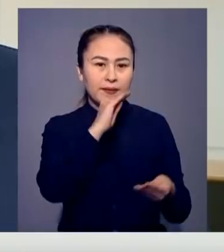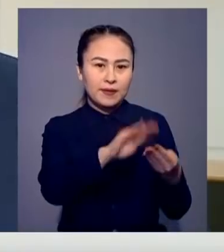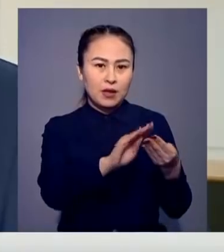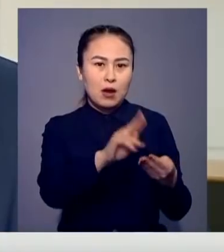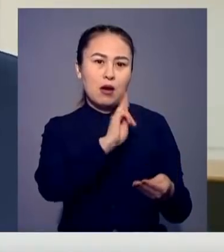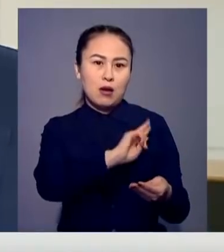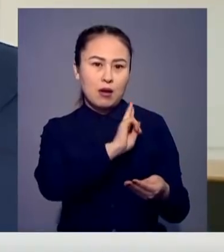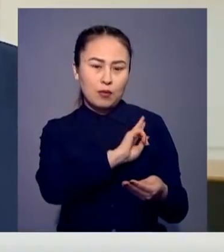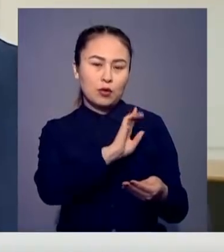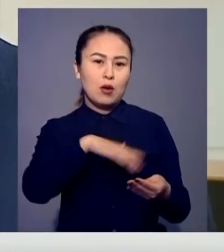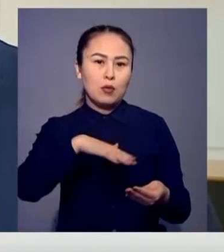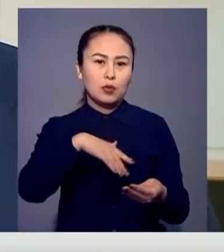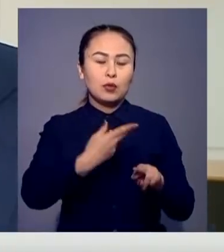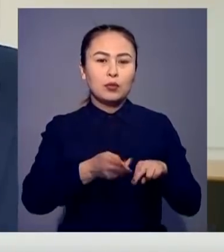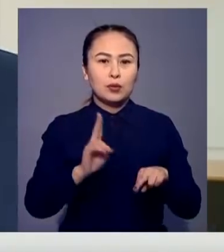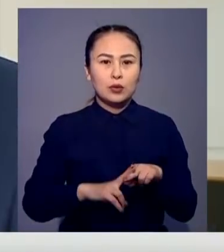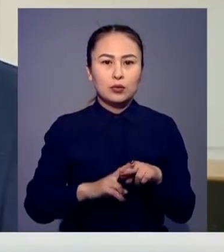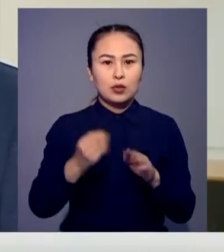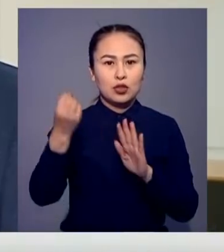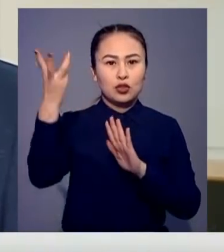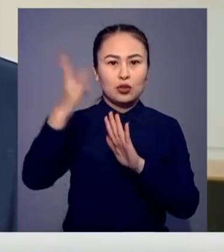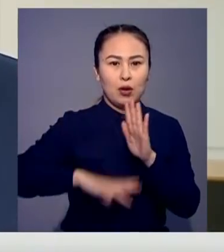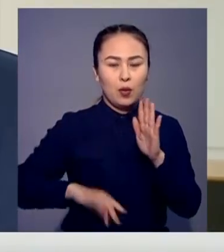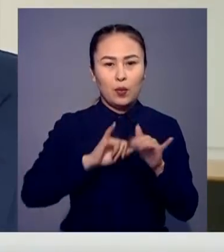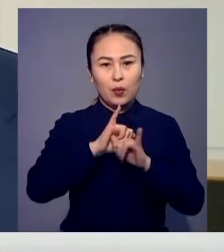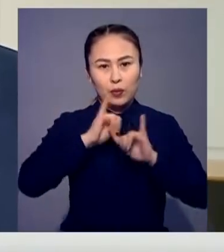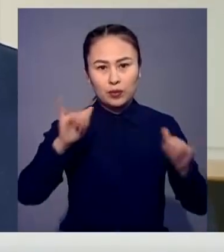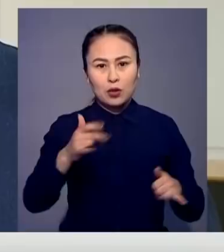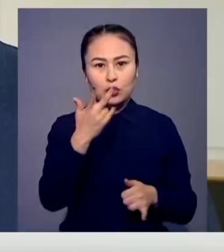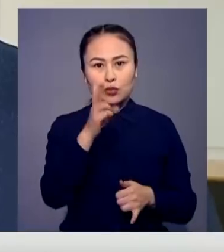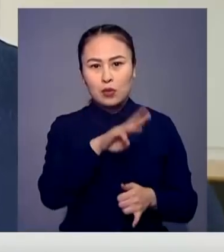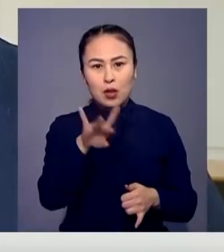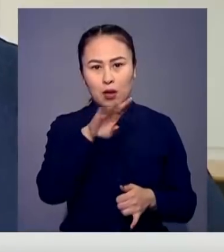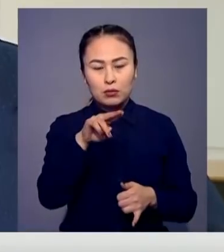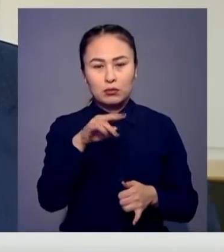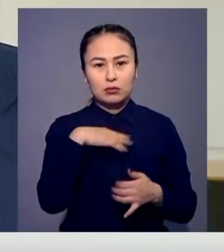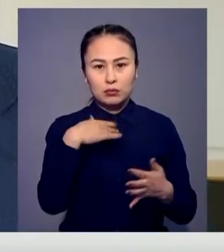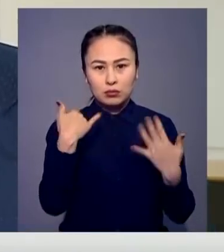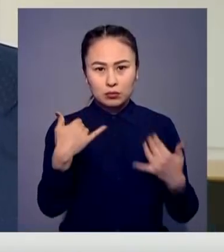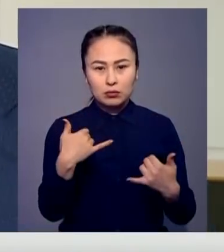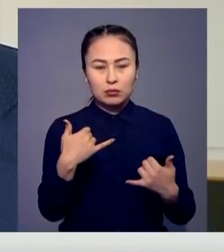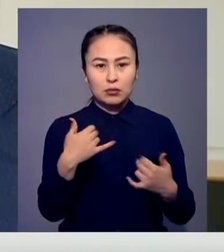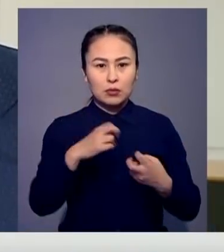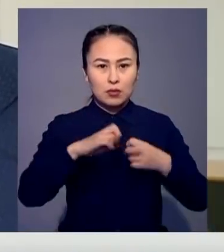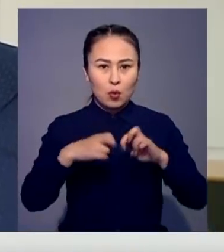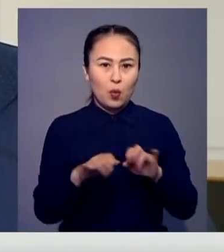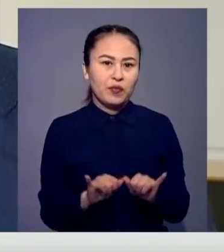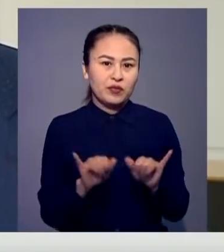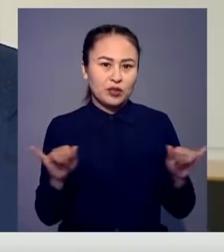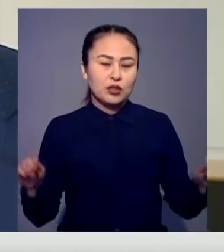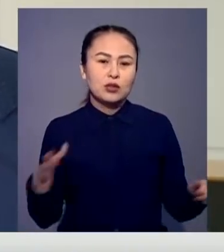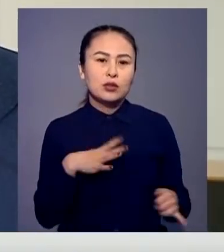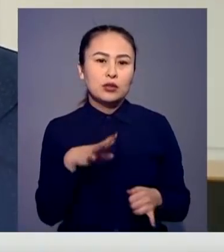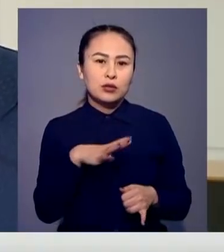қарамастан бізге штрафын қазір жасады 3 миллиардтан артық. Сондықтан біз осы мәселе көбейіп кеткесін, қазір совет арқылы ойлаймыз,